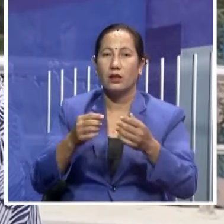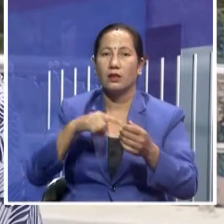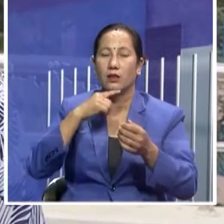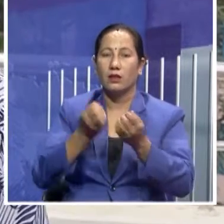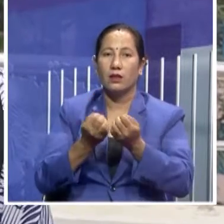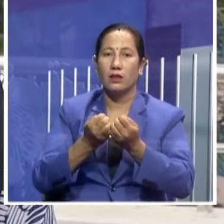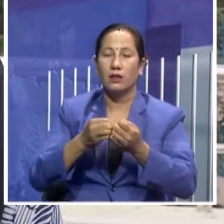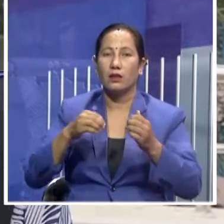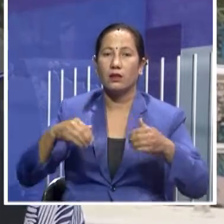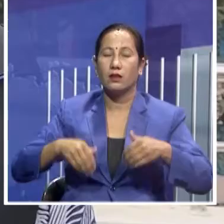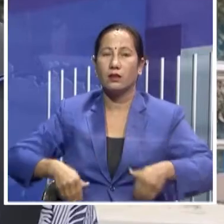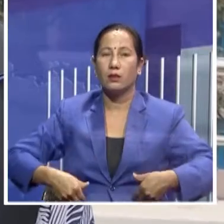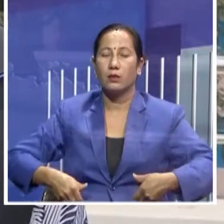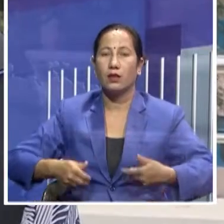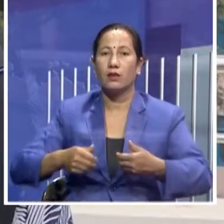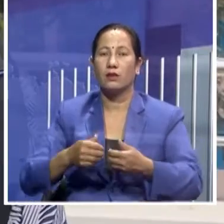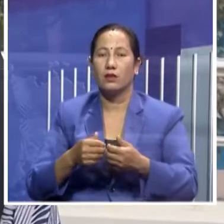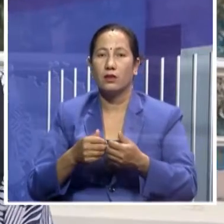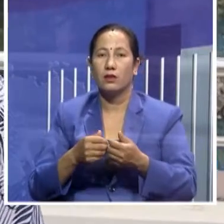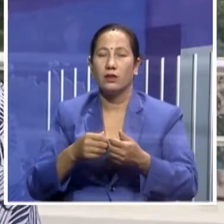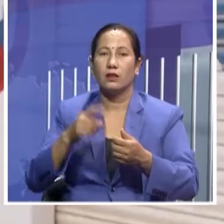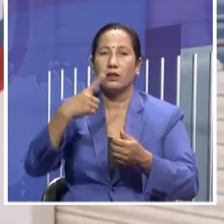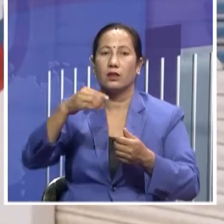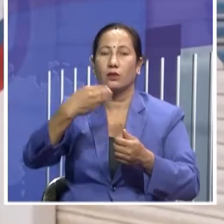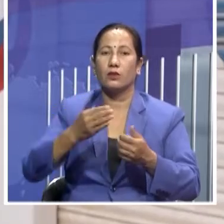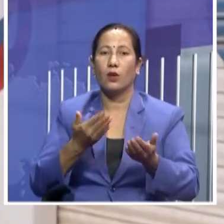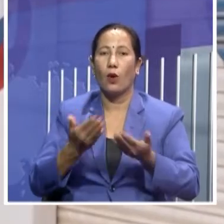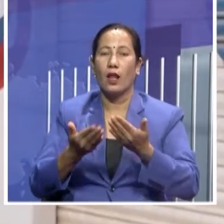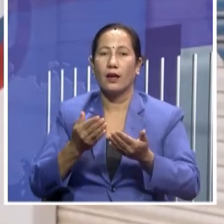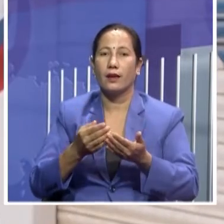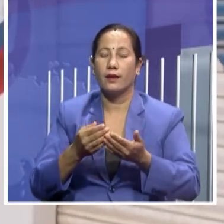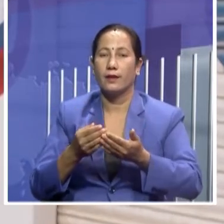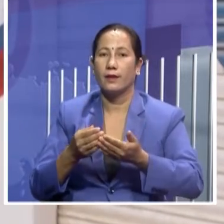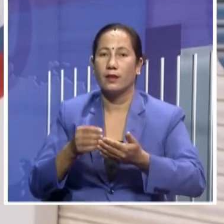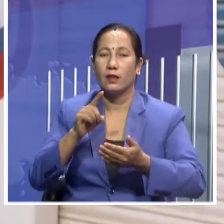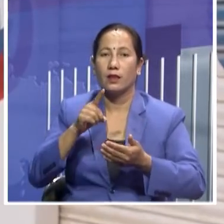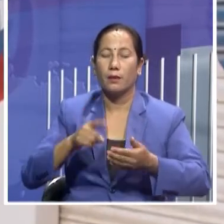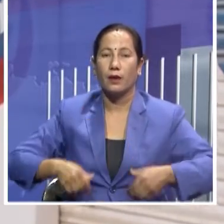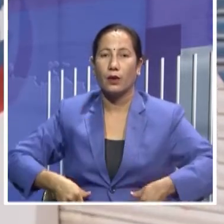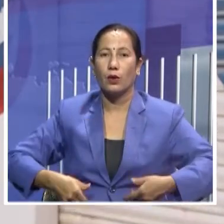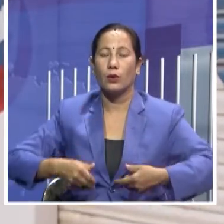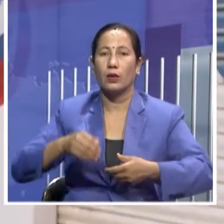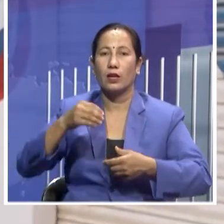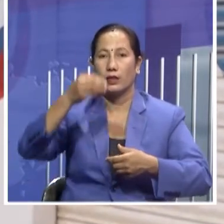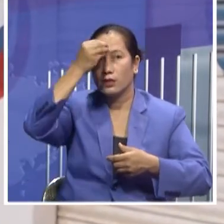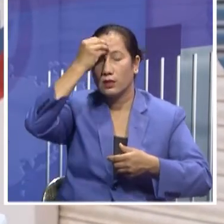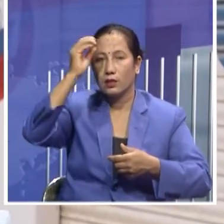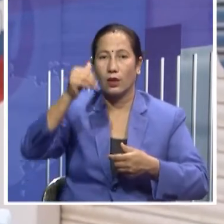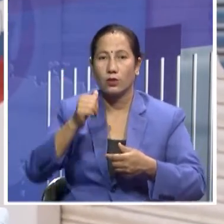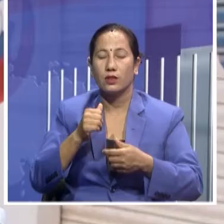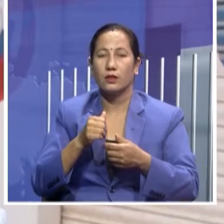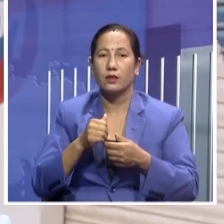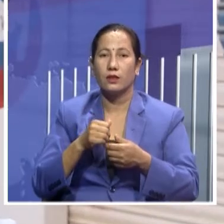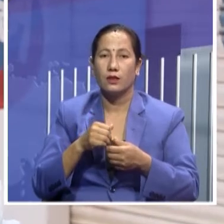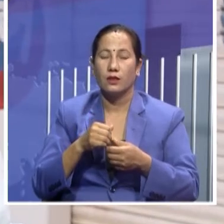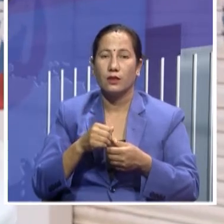नै मनाउँदा चाहिँ ठिक हुन्छ होला। पर्व चाडपर्व त अब तपाईँ गौरा त्यसपछि तपाईँको दसैँ आउँछ, धेरै आउँछ पर्व त्योहार